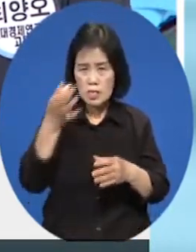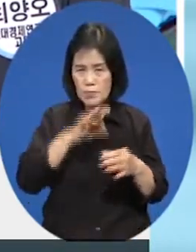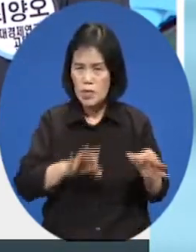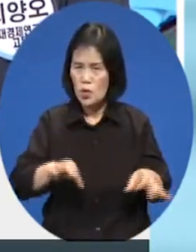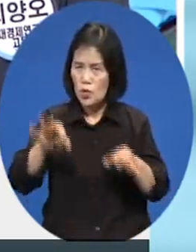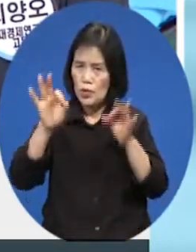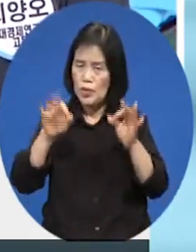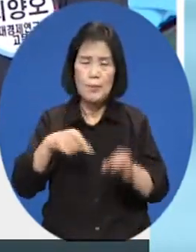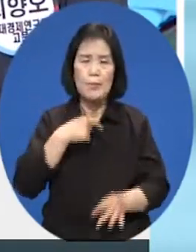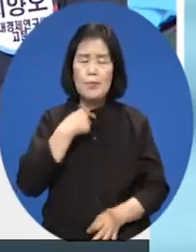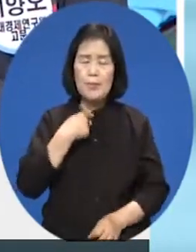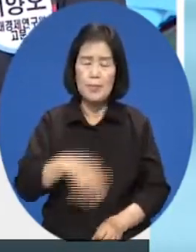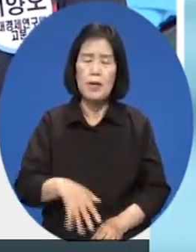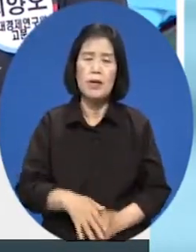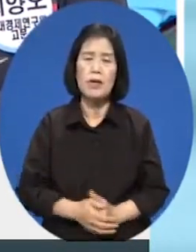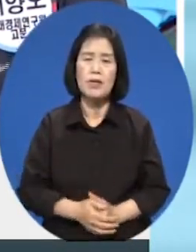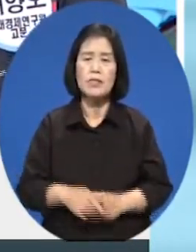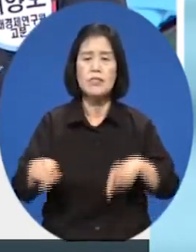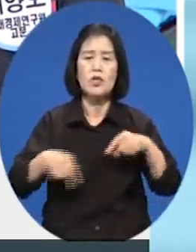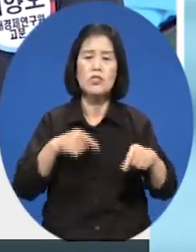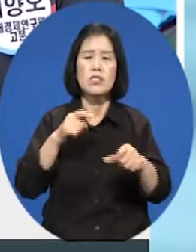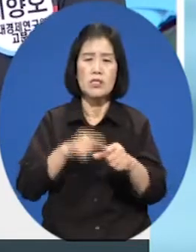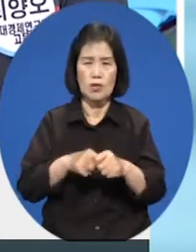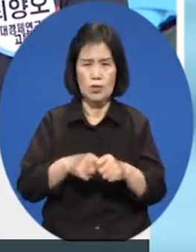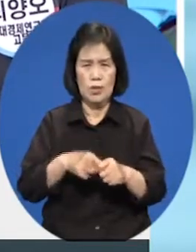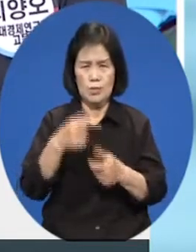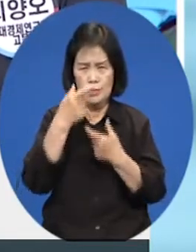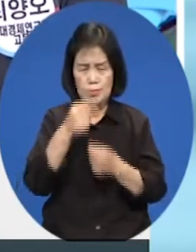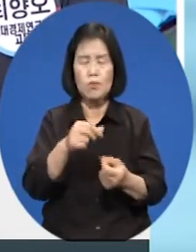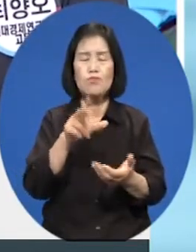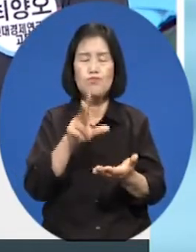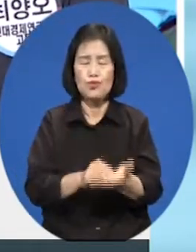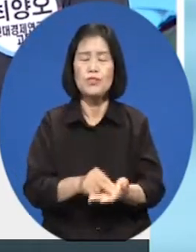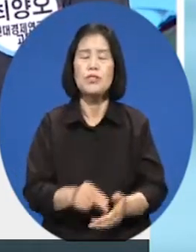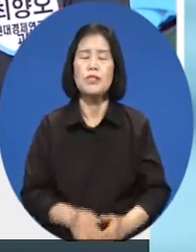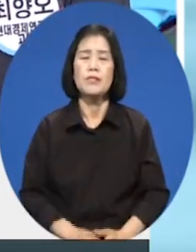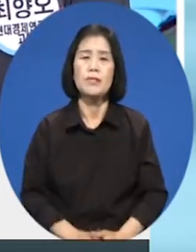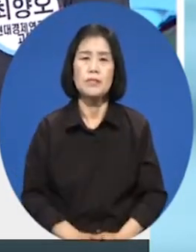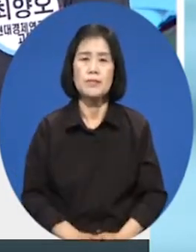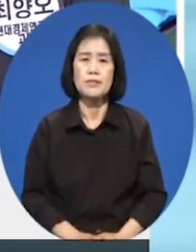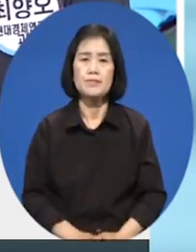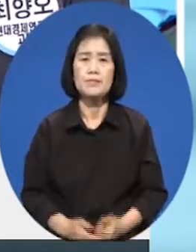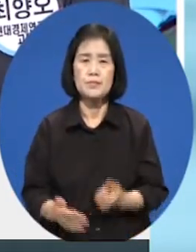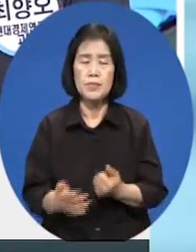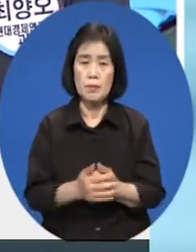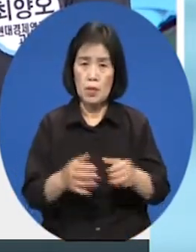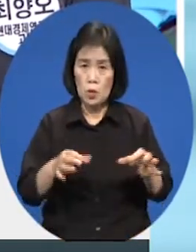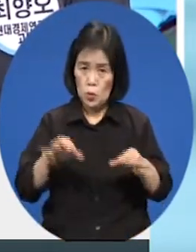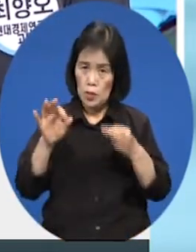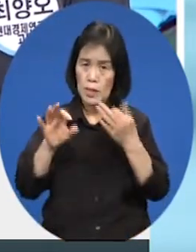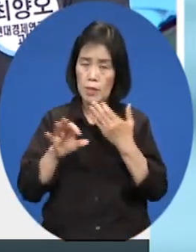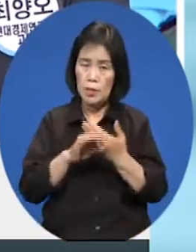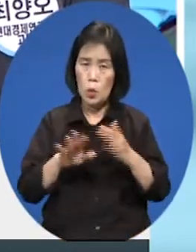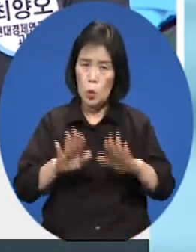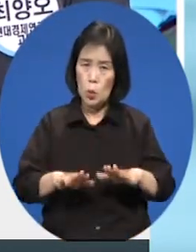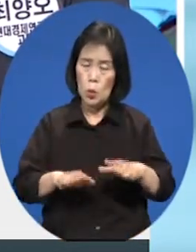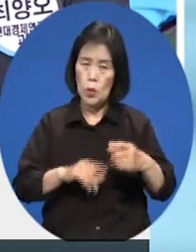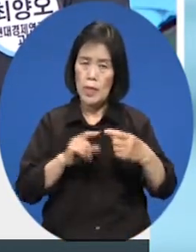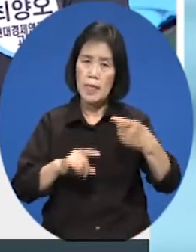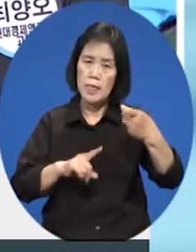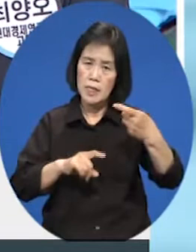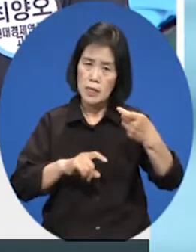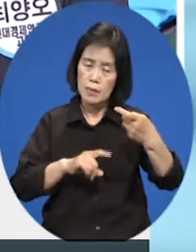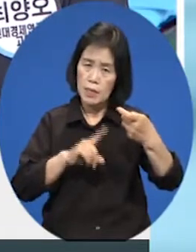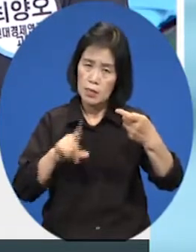적이 한 번도 없습니다. 네. 정치적으로 굉장히 민감한 상황이거든요. 그래서 만약에 올린다면은 올해 11월이나